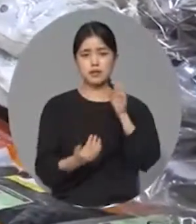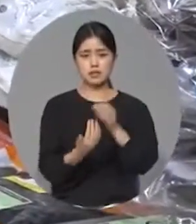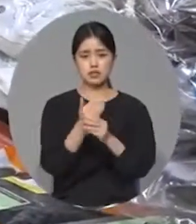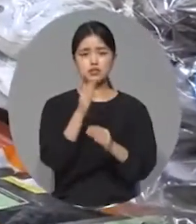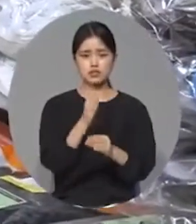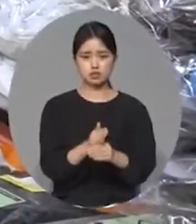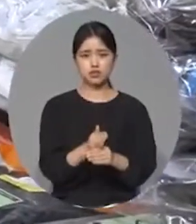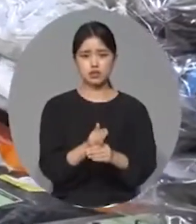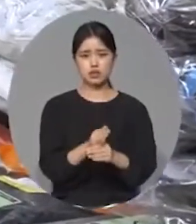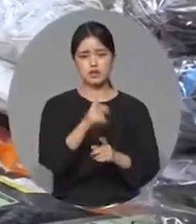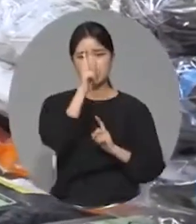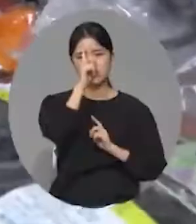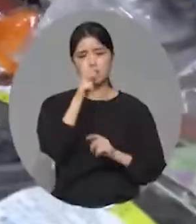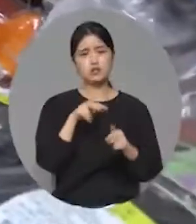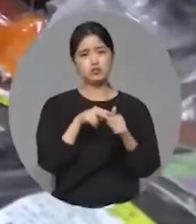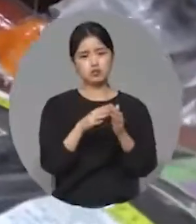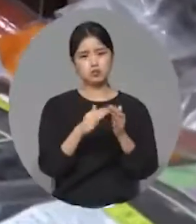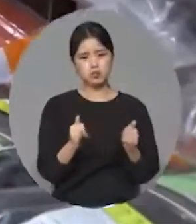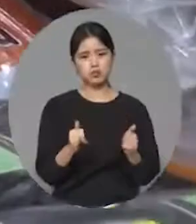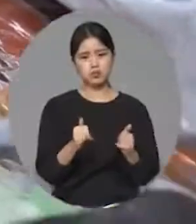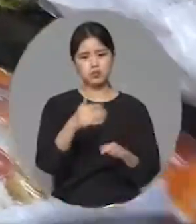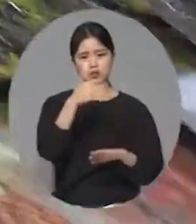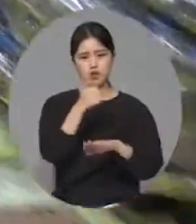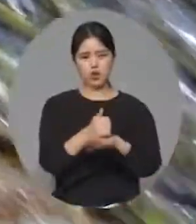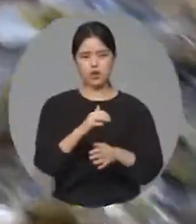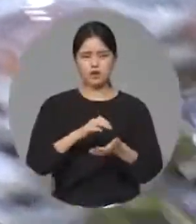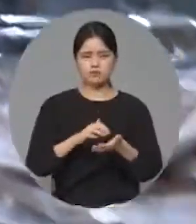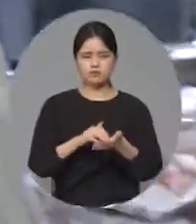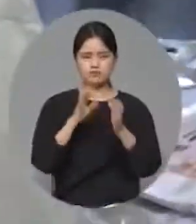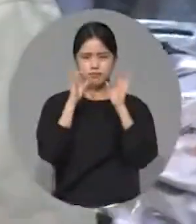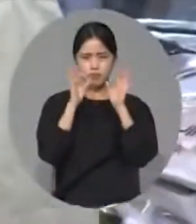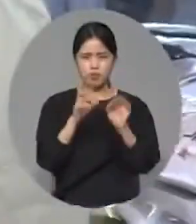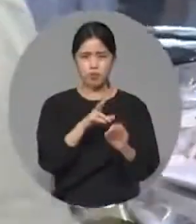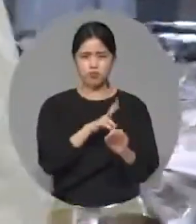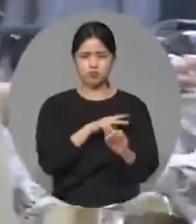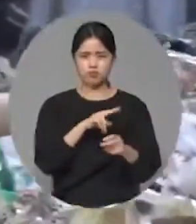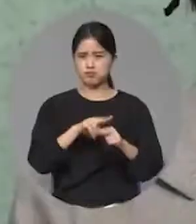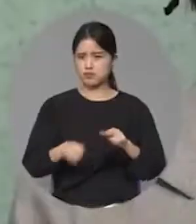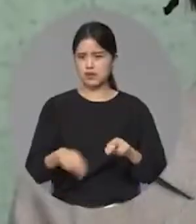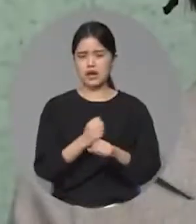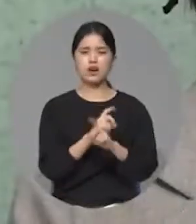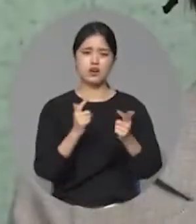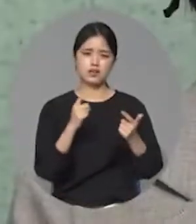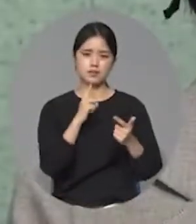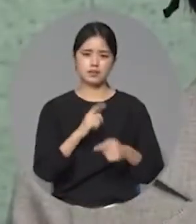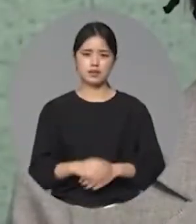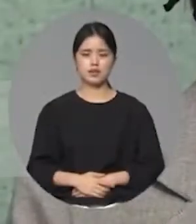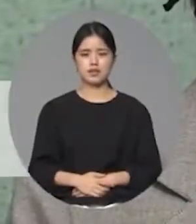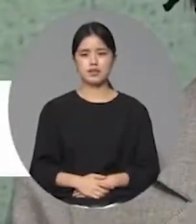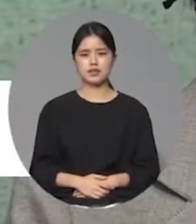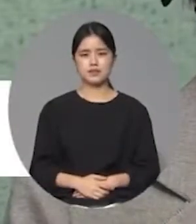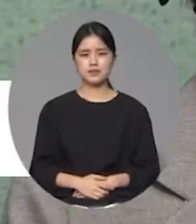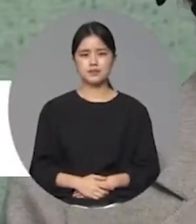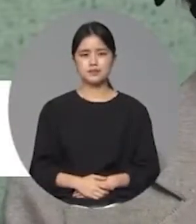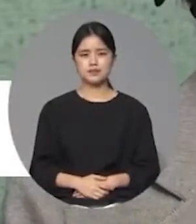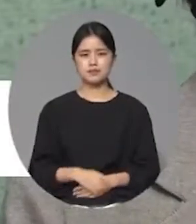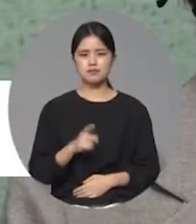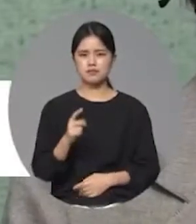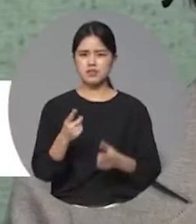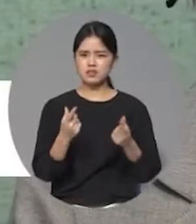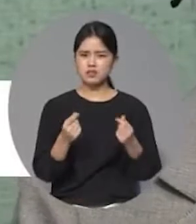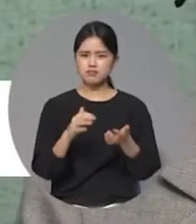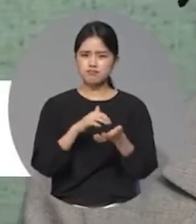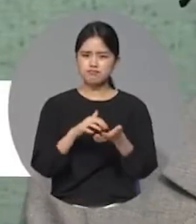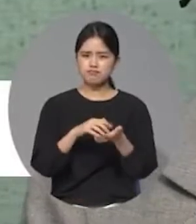가운데 이 후보는 결과를 계산한 결정은 아니라고 밝혔습니다. 그런 것을